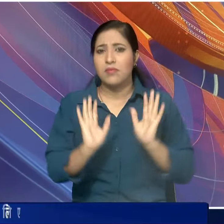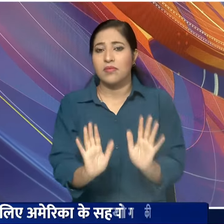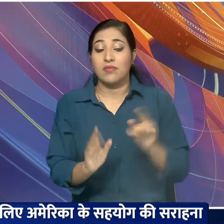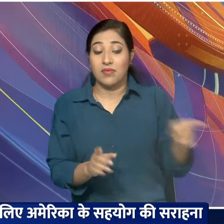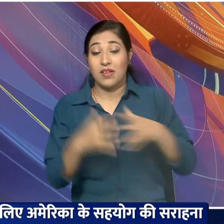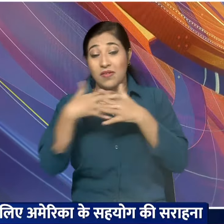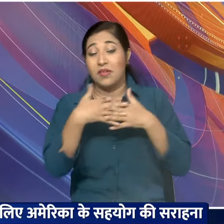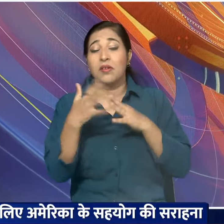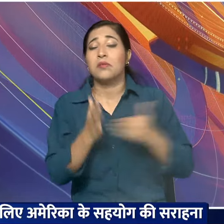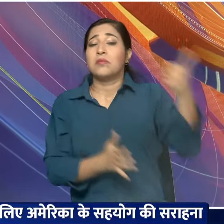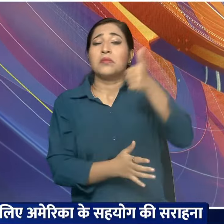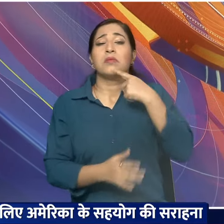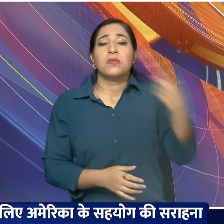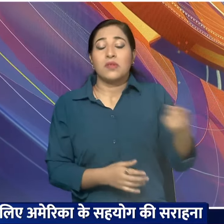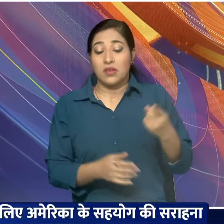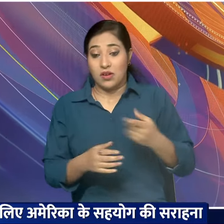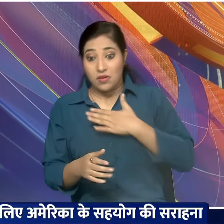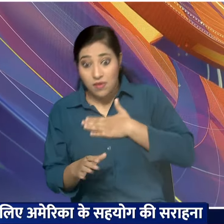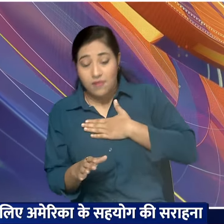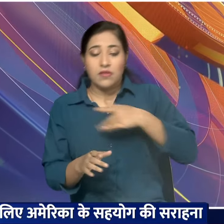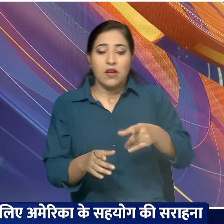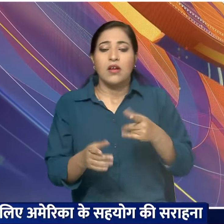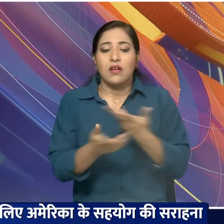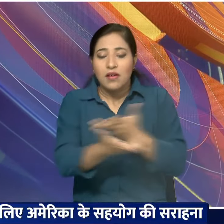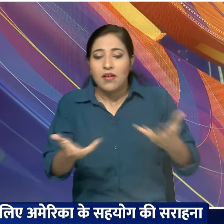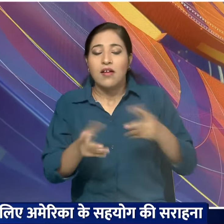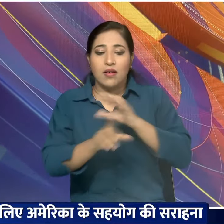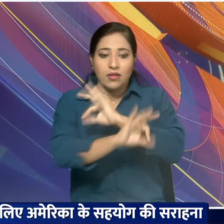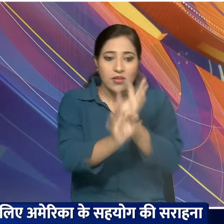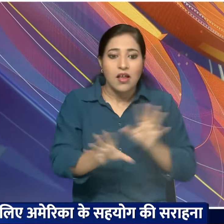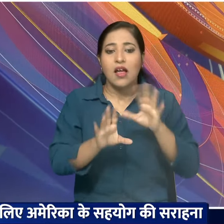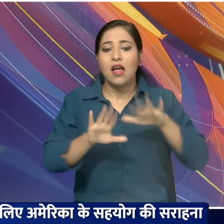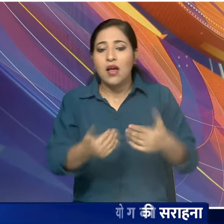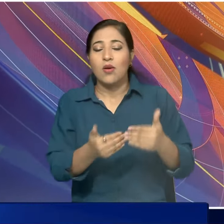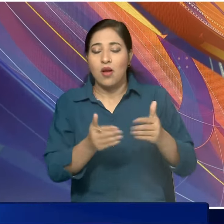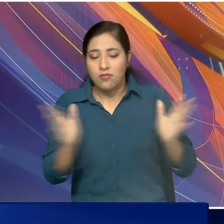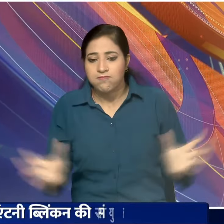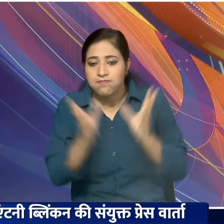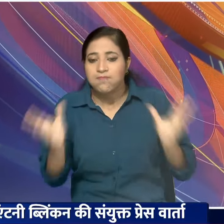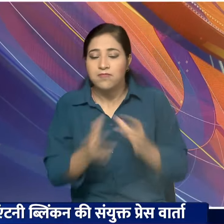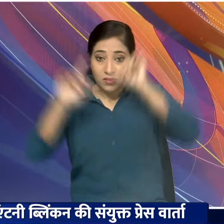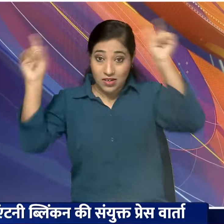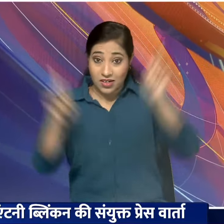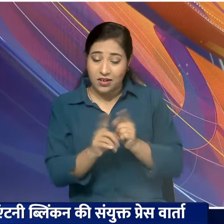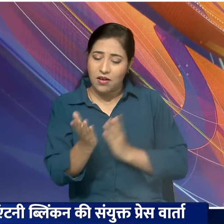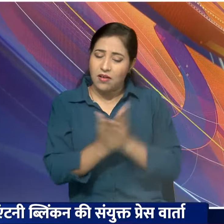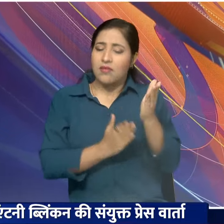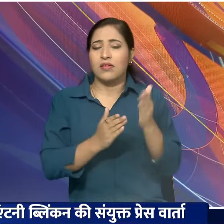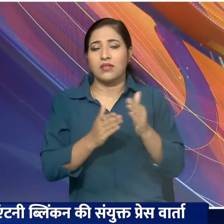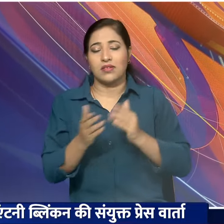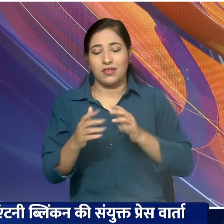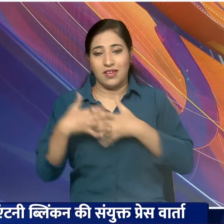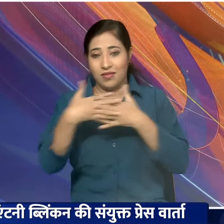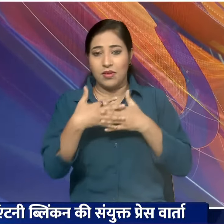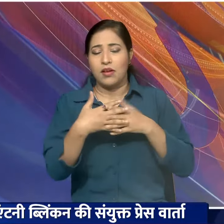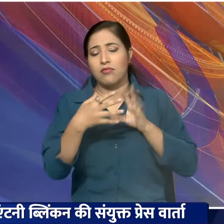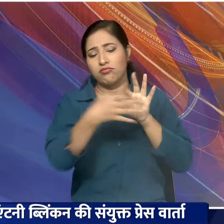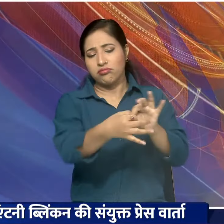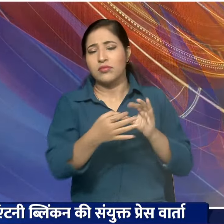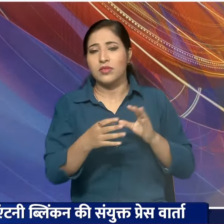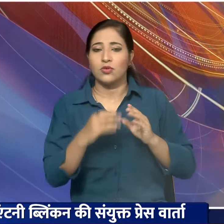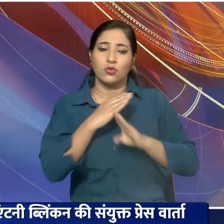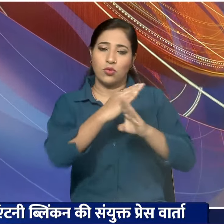विदेश मंत्री ने कहा कि अधिक भरोसेमंद आपूर्ति श्रृंखला को बढ़ावा देने में भारत अमेरिका का हित है। इसके साथ